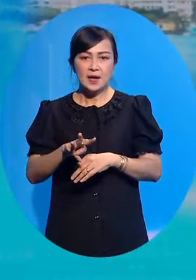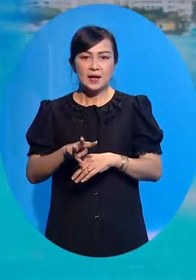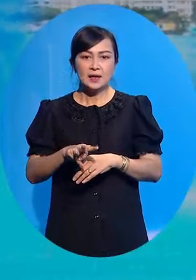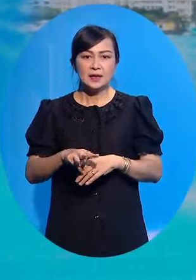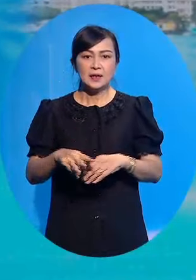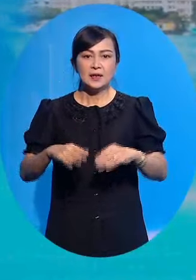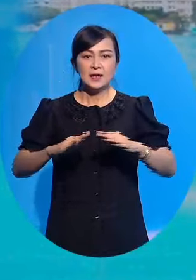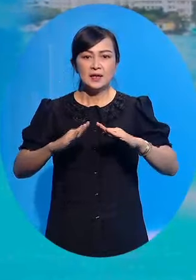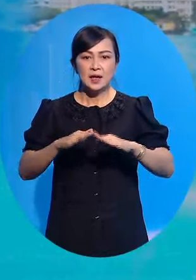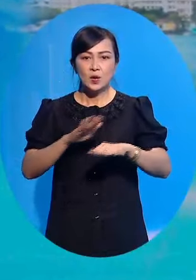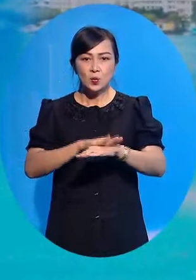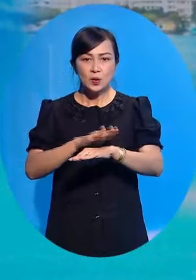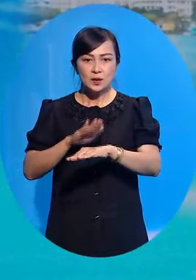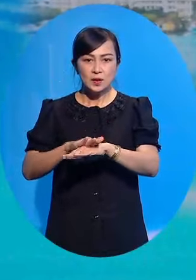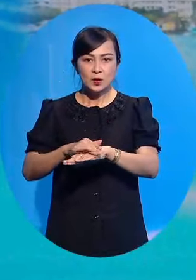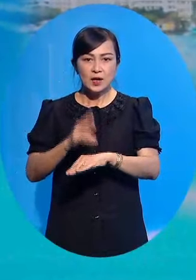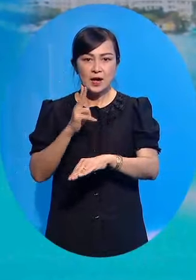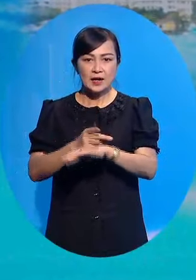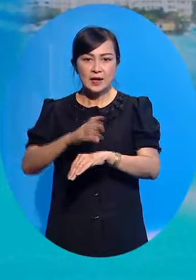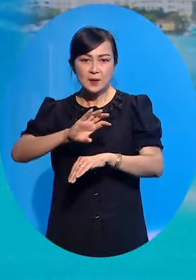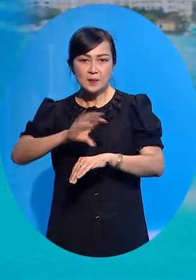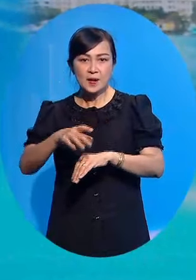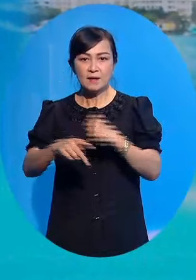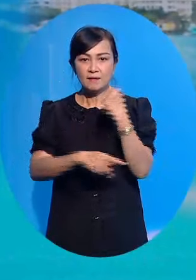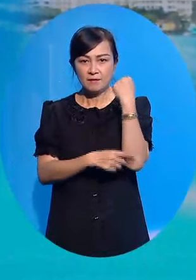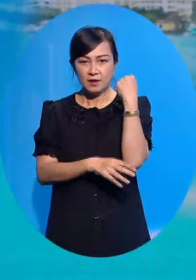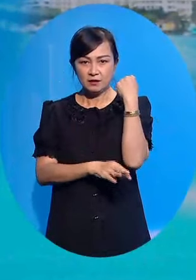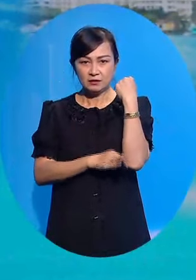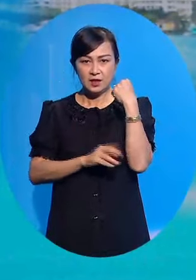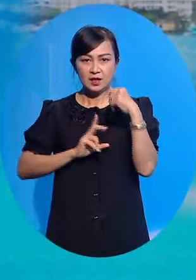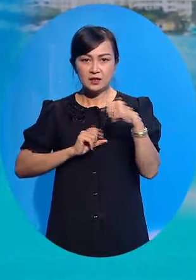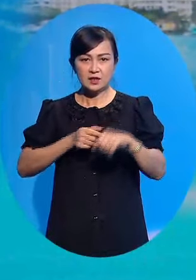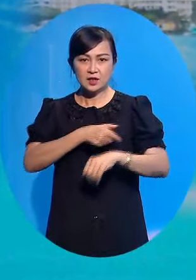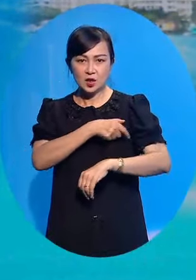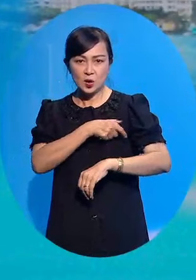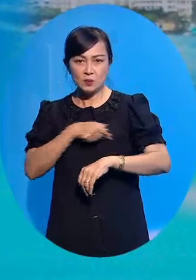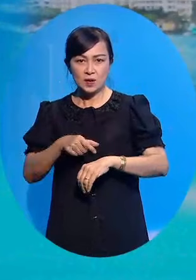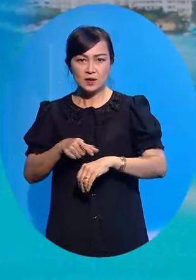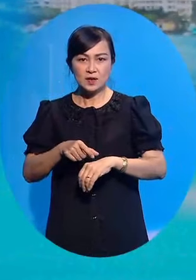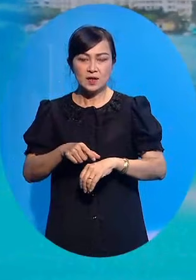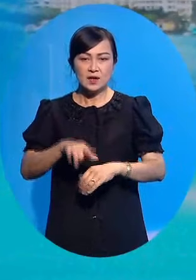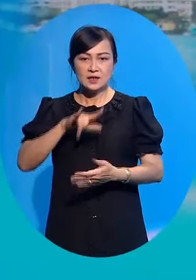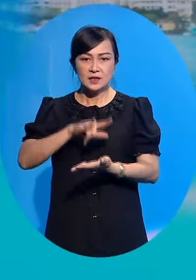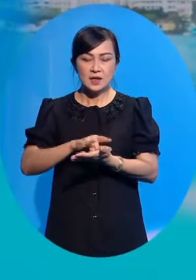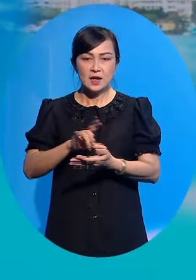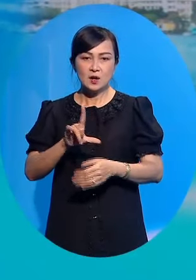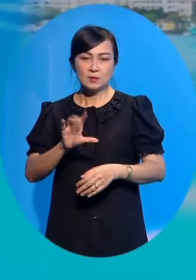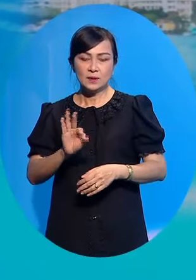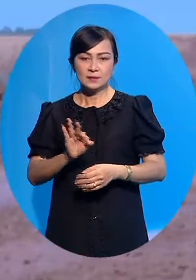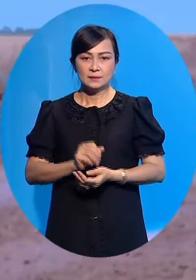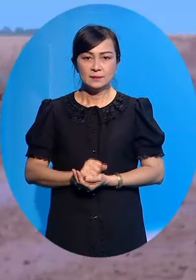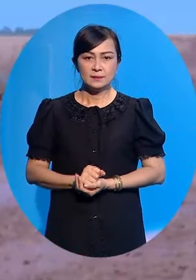danh các nhà thầu huy động hơn 2.000 máy móc, phương tiện và kỹ sư công nhân thi công trên công trường sân bay Long Thành.